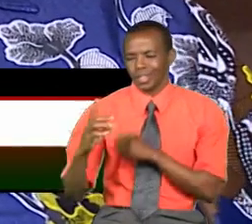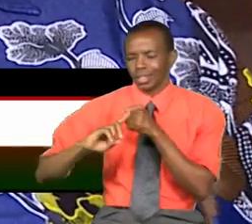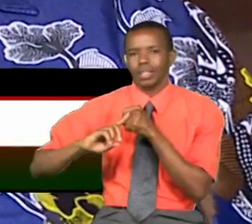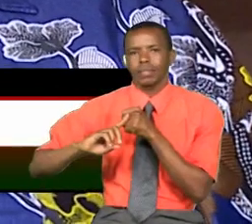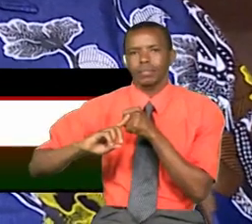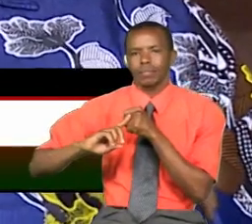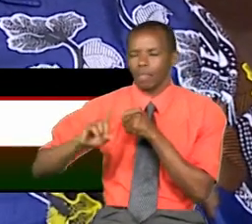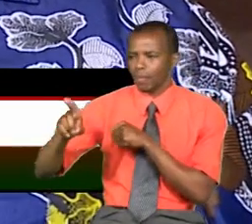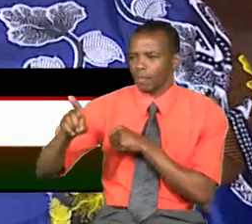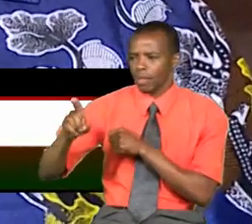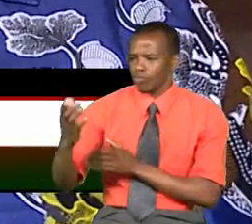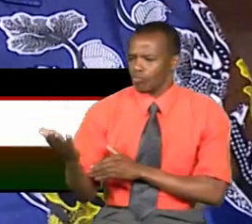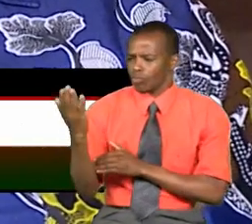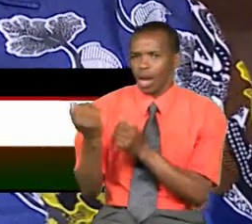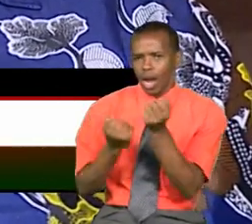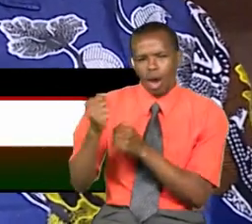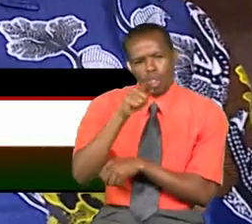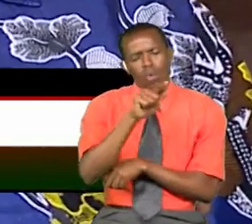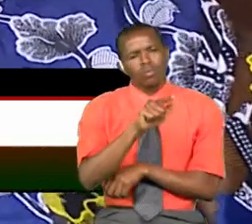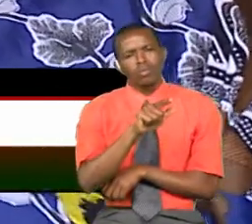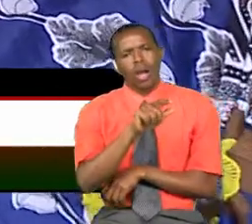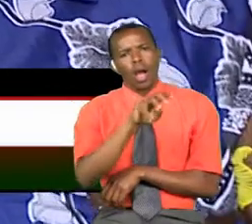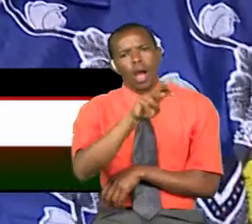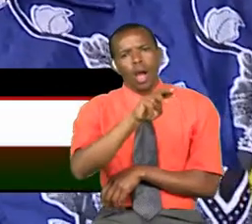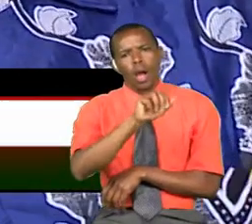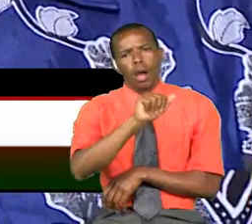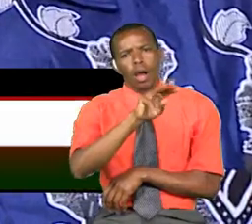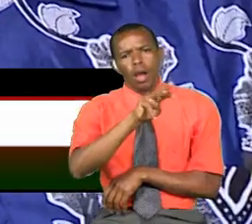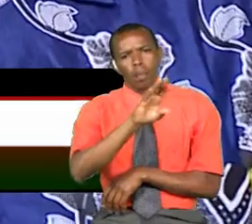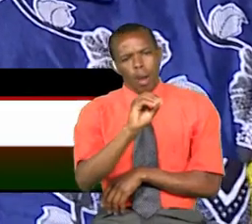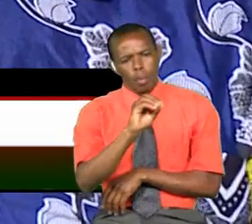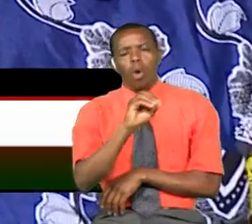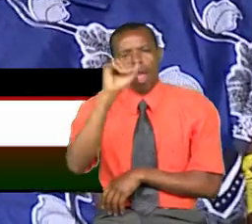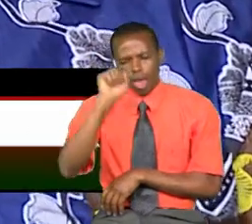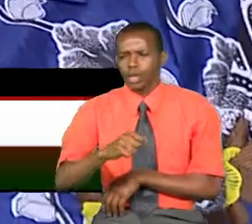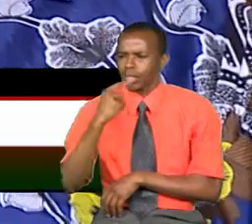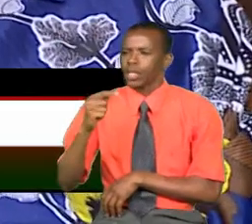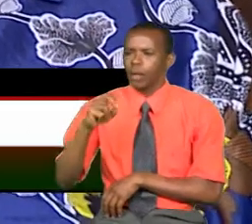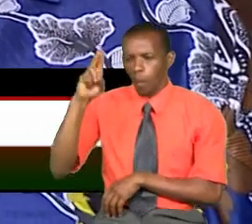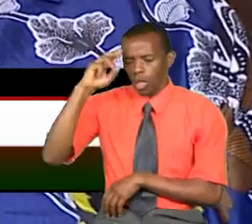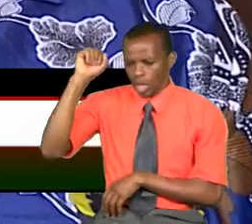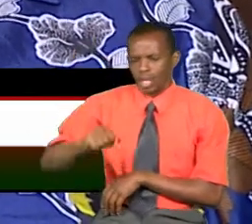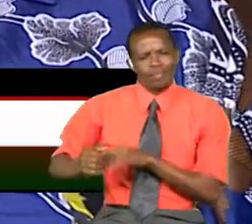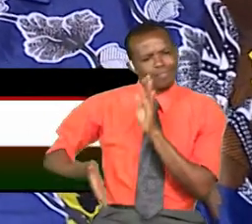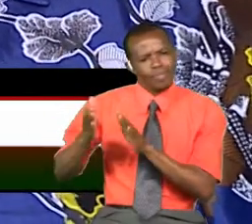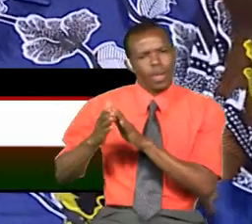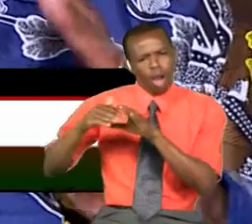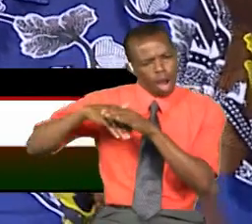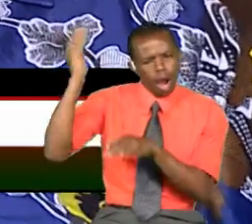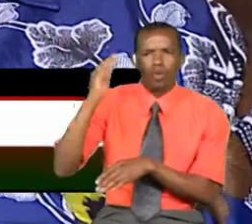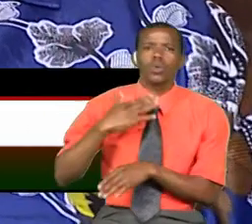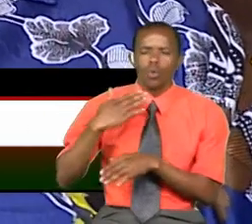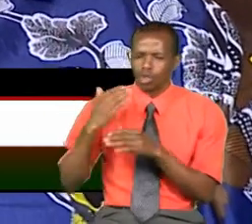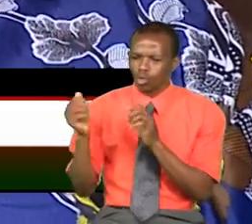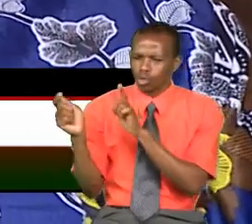hivi. Wewe ni Leonard Mambo? Naambia ndio mimi. Sa fanya haraka kuja nje, nataka kuona na